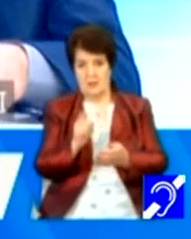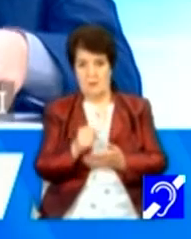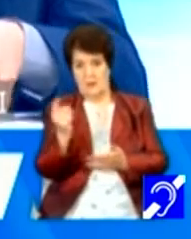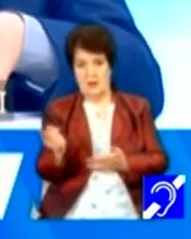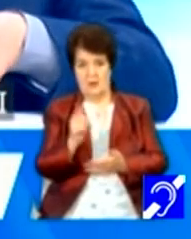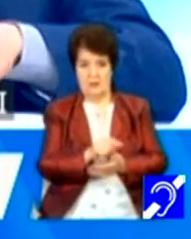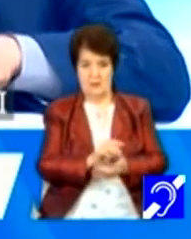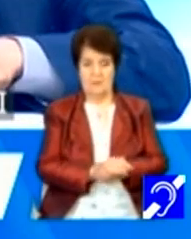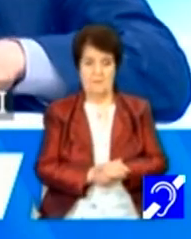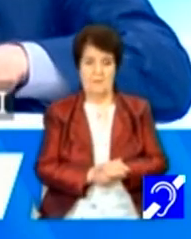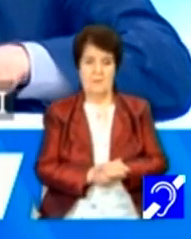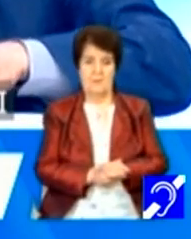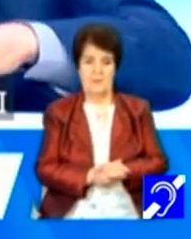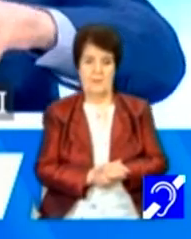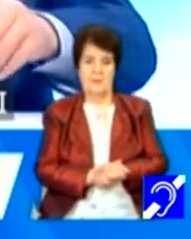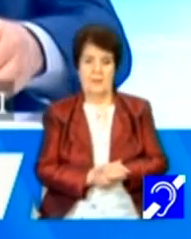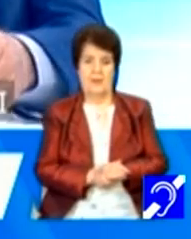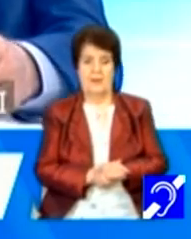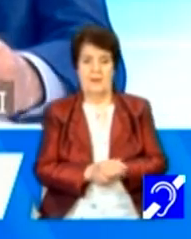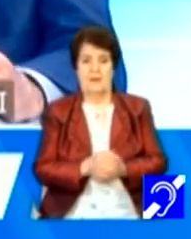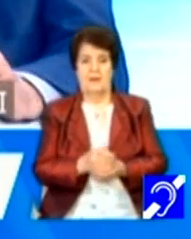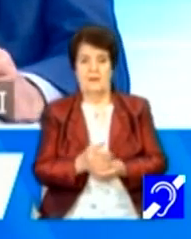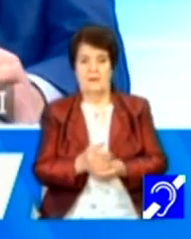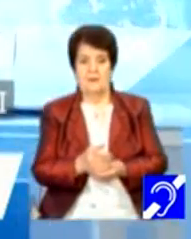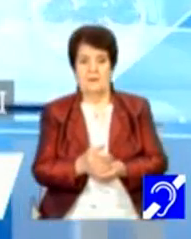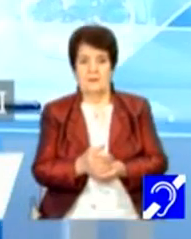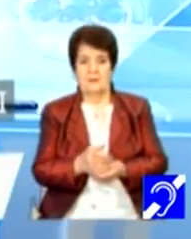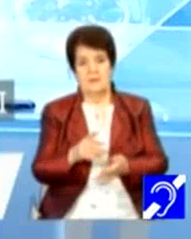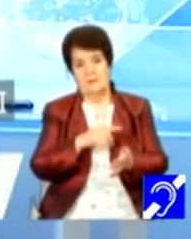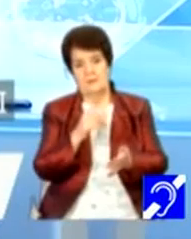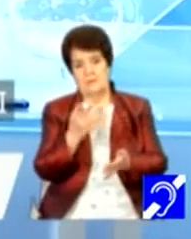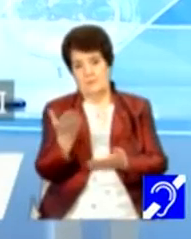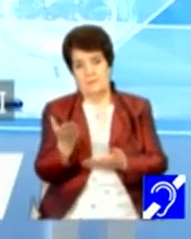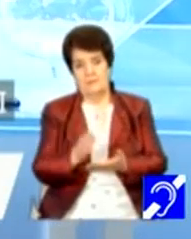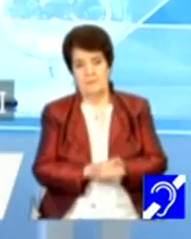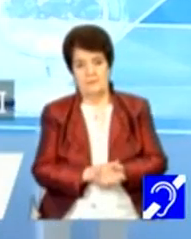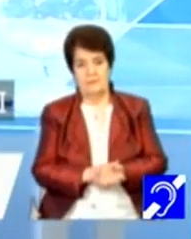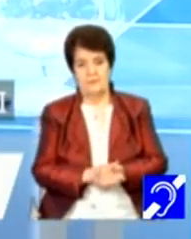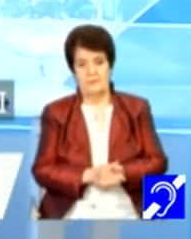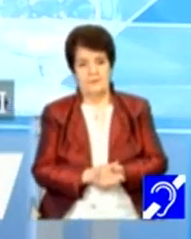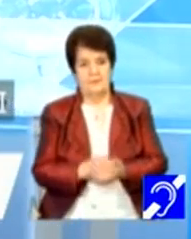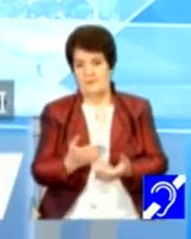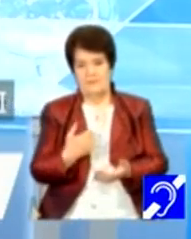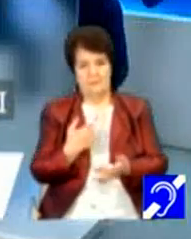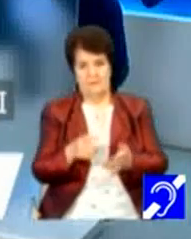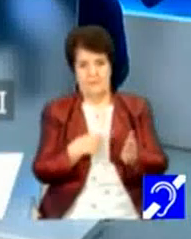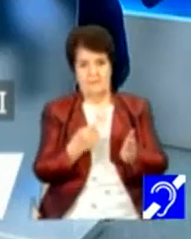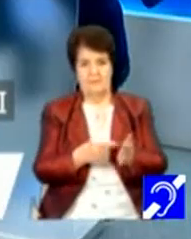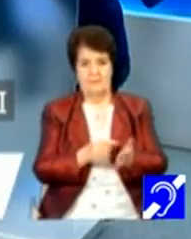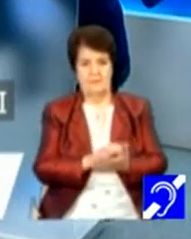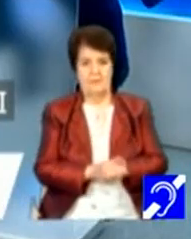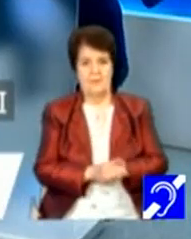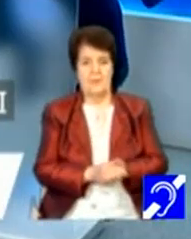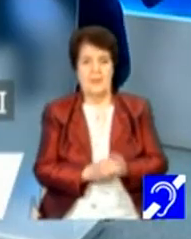dumneavoastră, tirul încrucișat, îi zicem noi, acestui segment de emisiune, întrebări, unul pentru celălalt. În principiu, n-am întrebări. Noi doar să